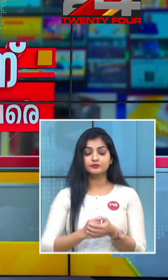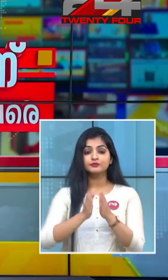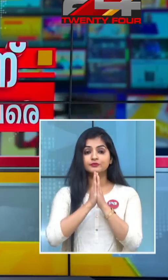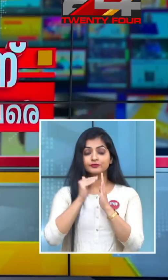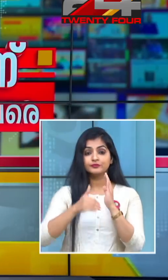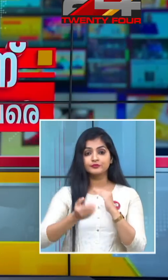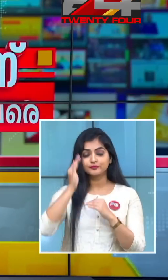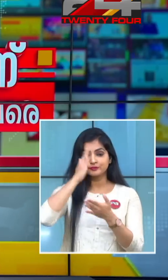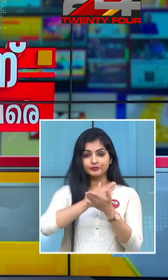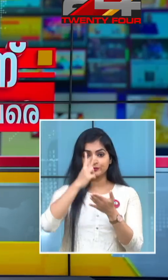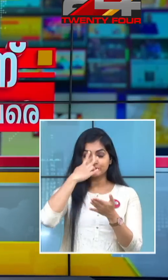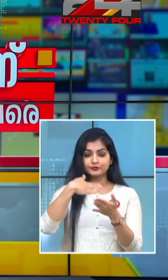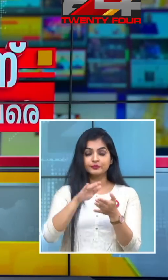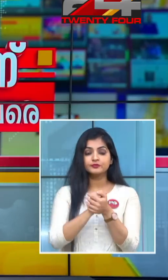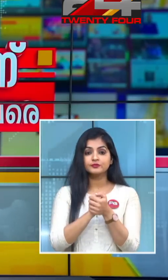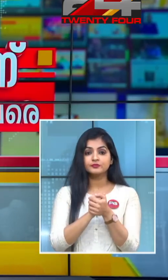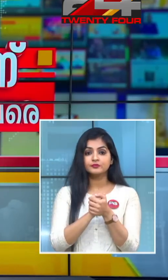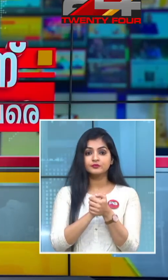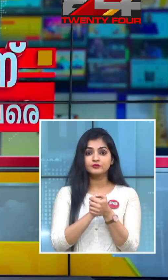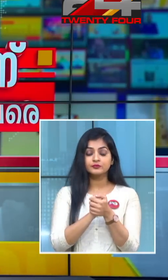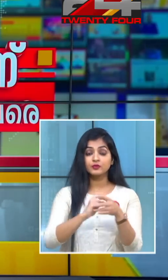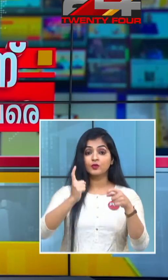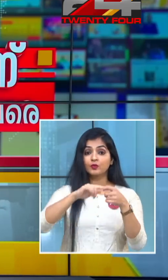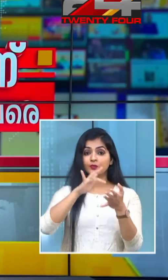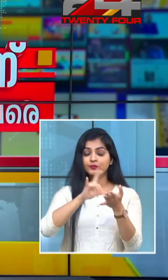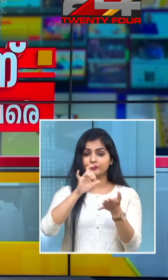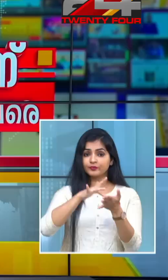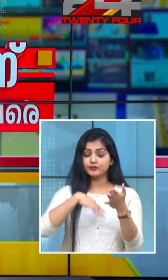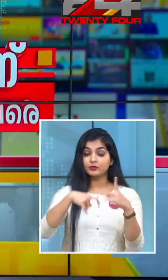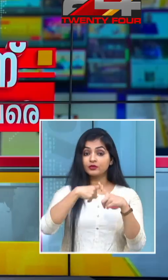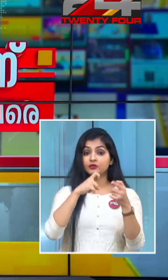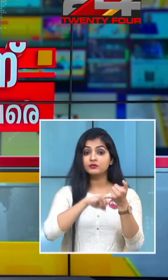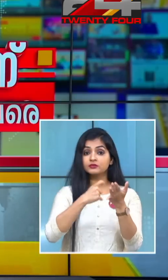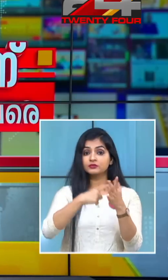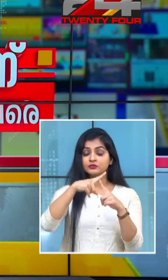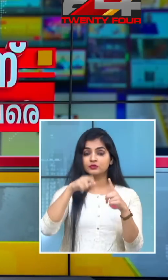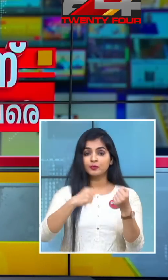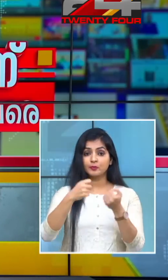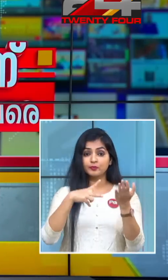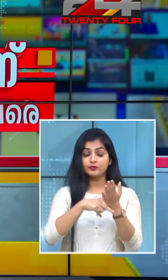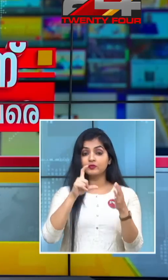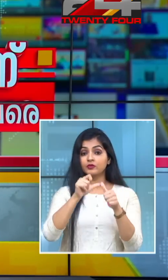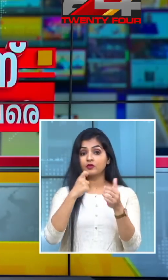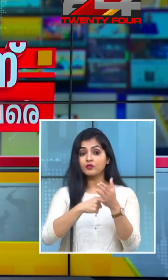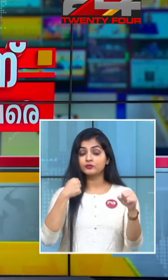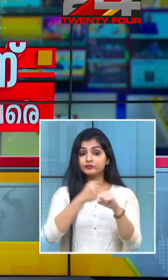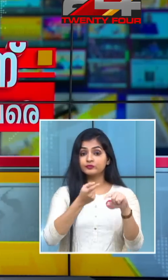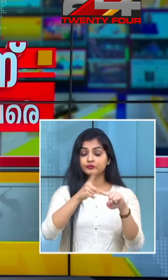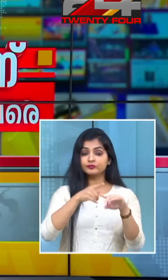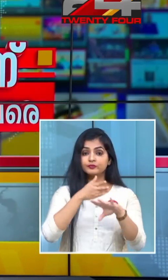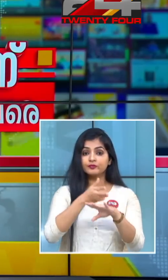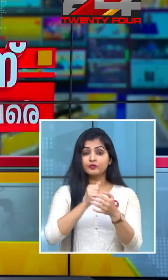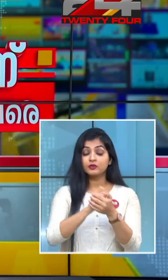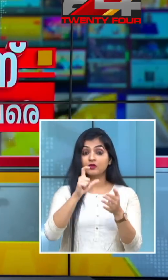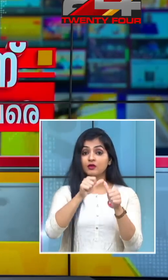നമസ്കാരം. ഇന്നിതുവരെയിലേക്ക് സ്വാഗതം. വാർത്തകൾ വിശദമായി പരിശോധിക്കാം. കൊല്ലം ചടയമംഗലത്ത് KSRTC ബസും കാറും കൂട്ടിയിടിച്ച അപകടം. കാറിലെ യാത്രക്കാരെ ഗുരുതര